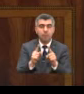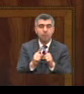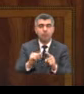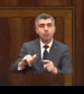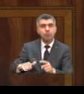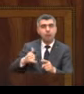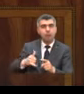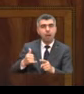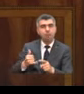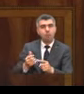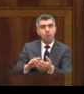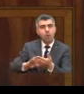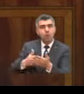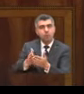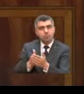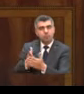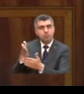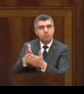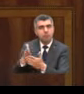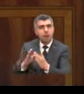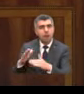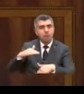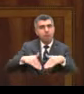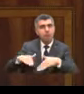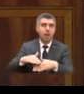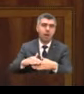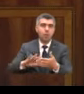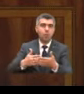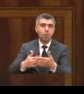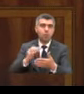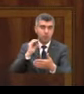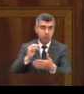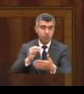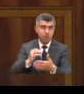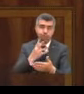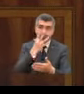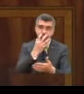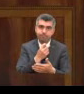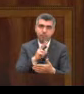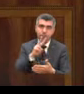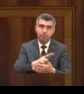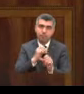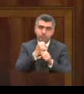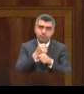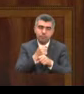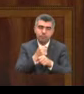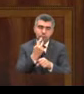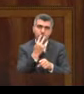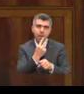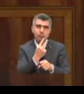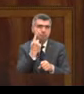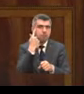من الشباب ومنهم القاصرين بالرمي بأنفسهم في البحر على الشواطئ المغربية، وللأسف كان هذا الصمت مخيف